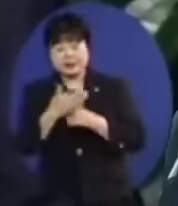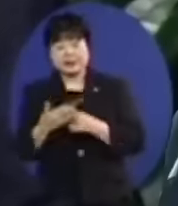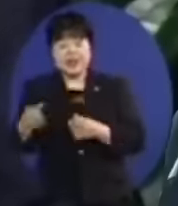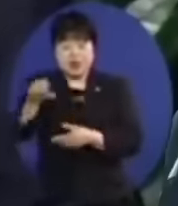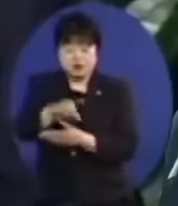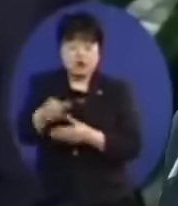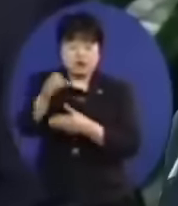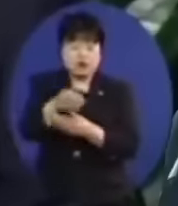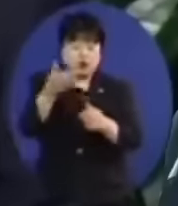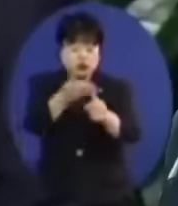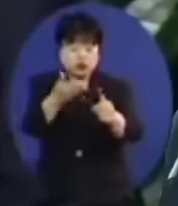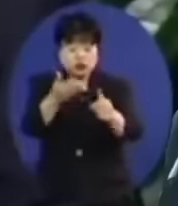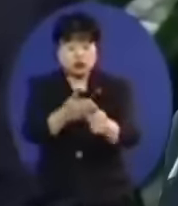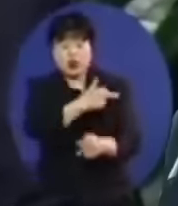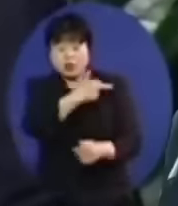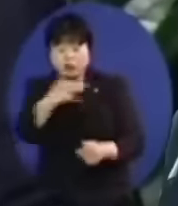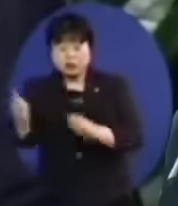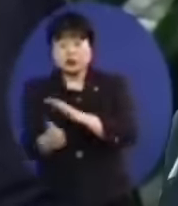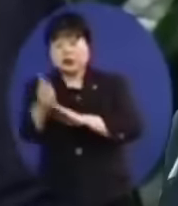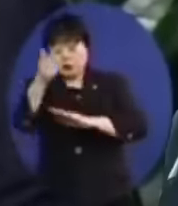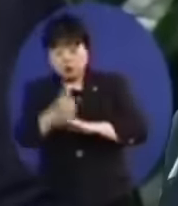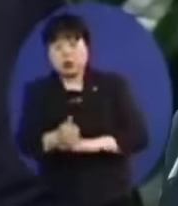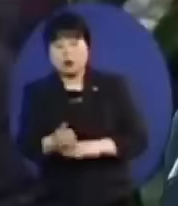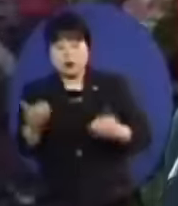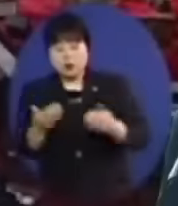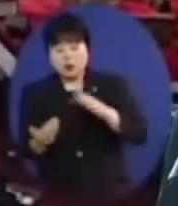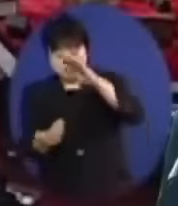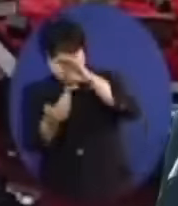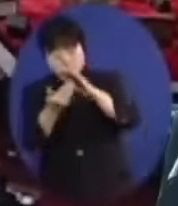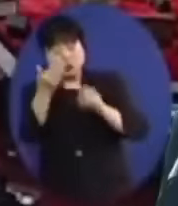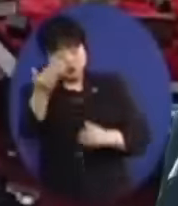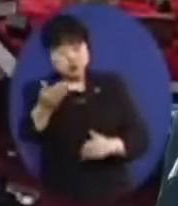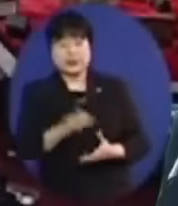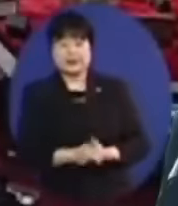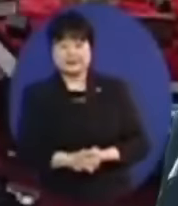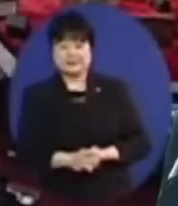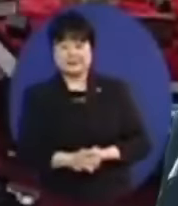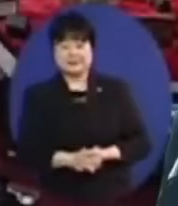퍼부어 주어서 이렇게 큰 성공한 일을 하게 하셨다고 말한 것입니다.